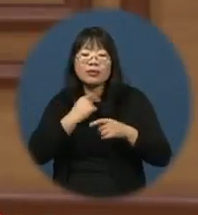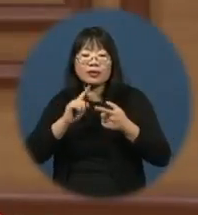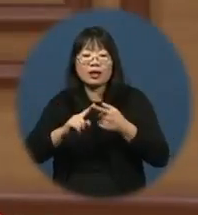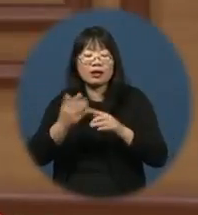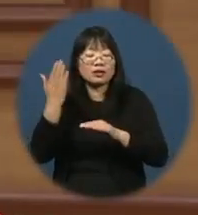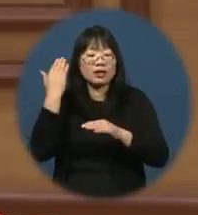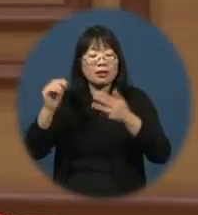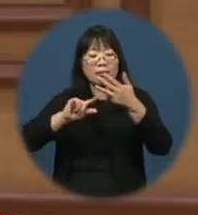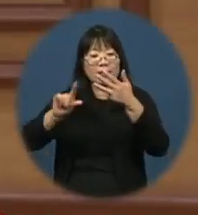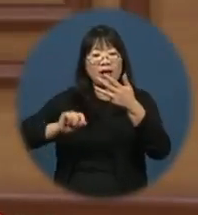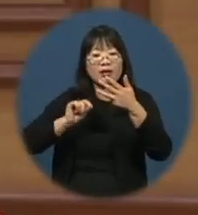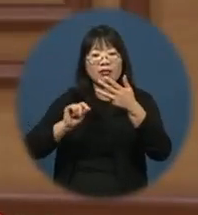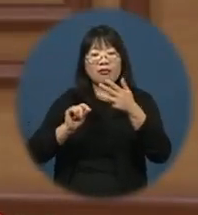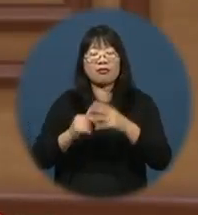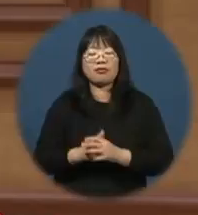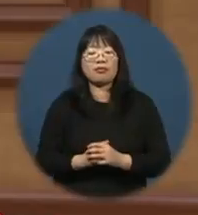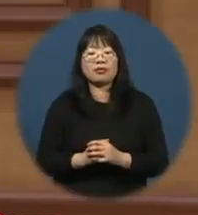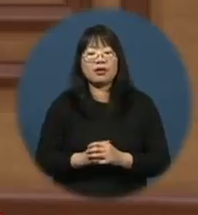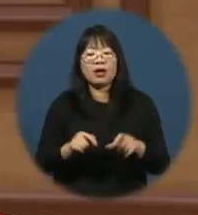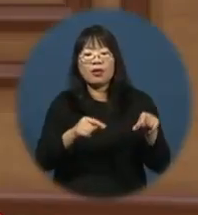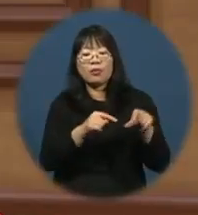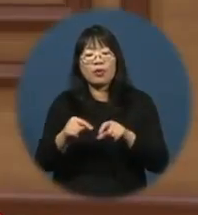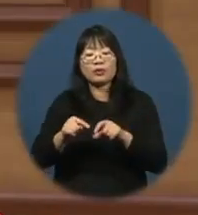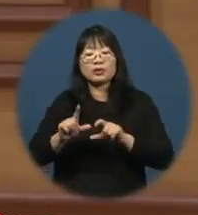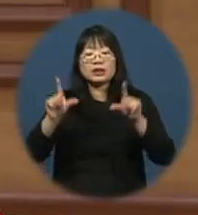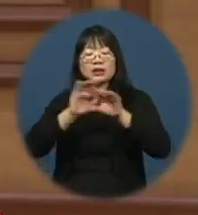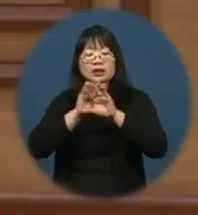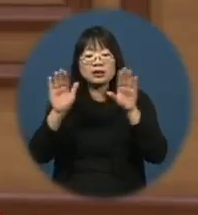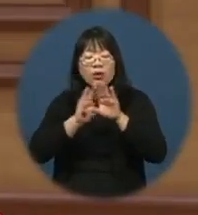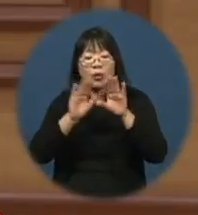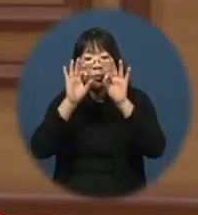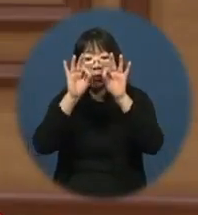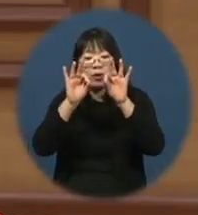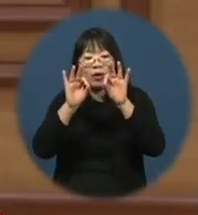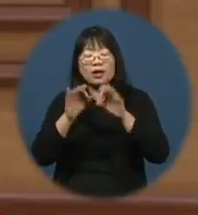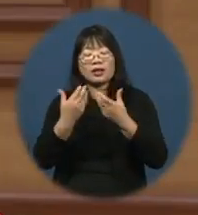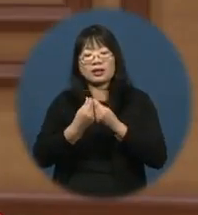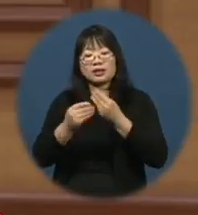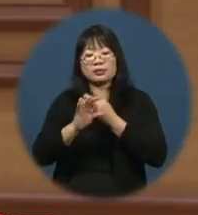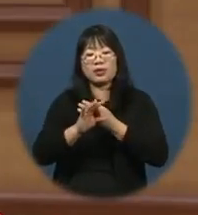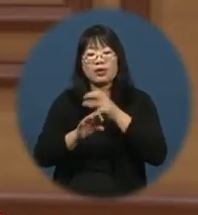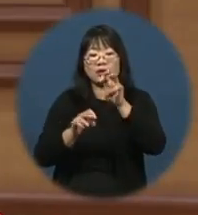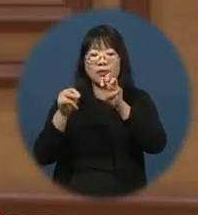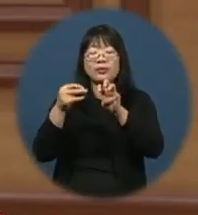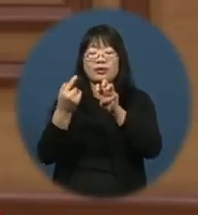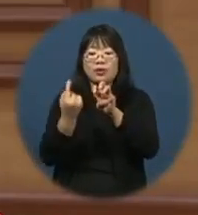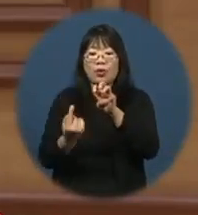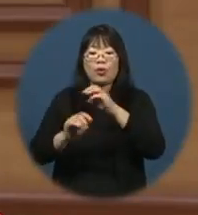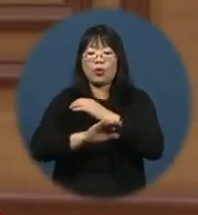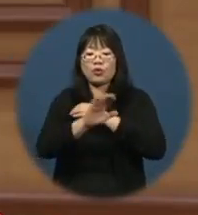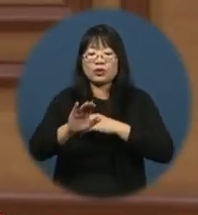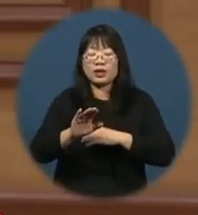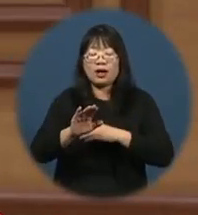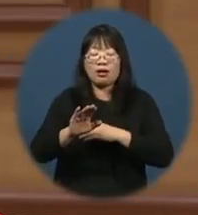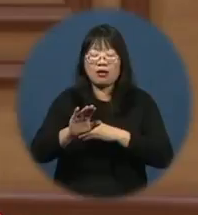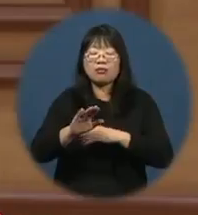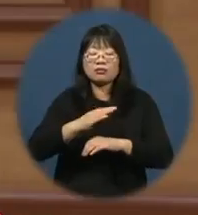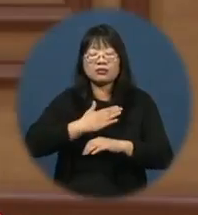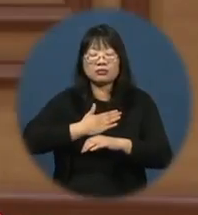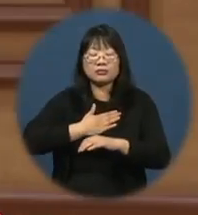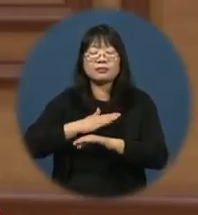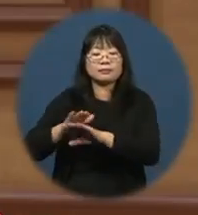지난 8월에 평균 기온이 한 예를 들어서 30도라고 우리가 가정을 한다고